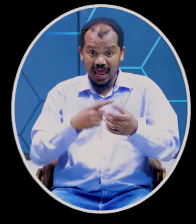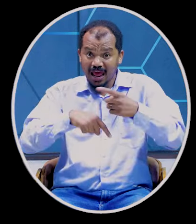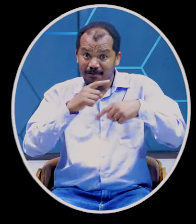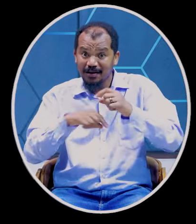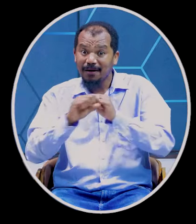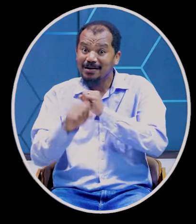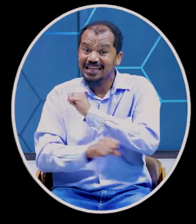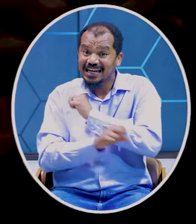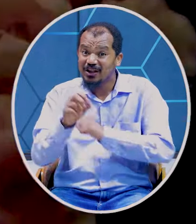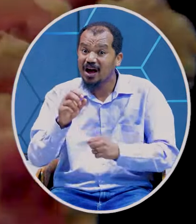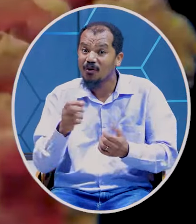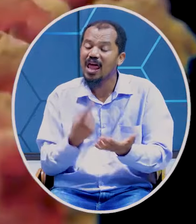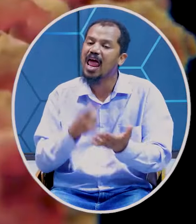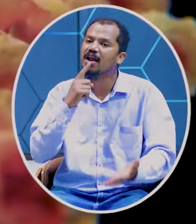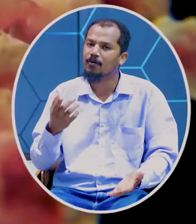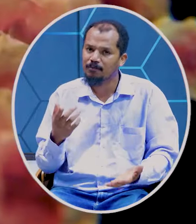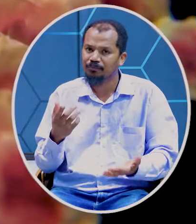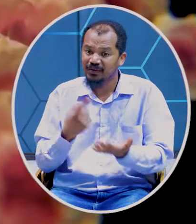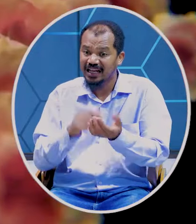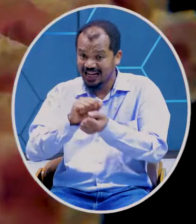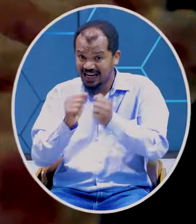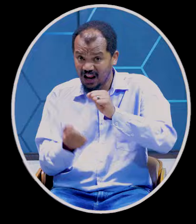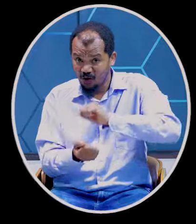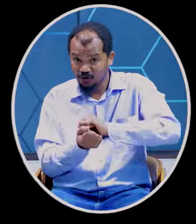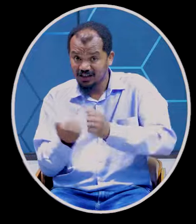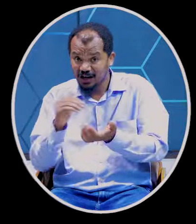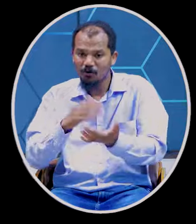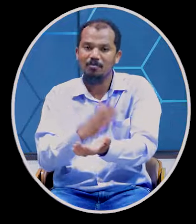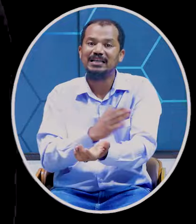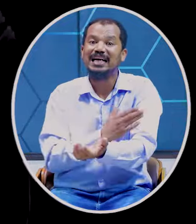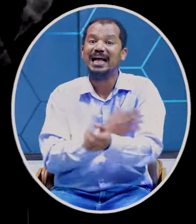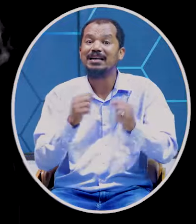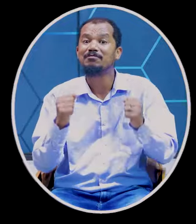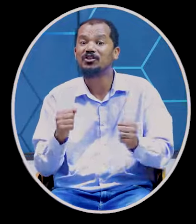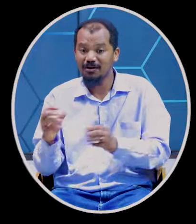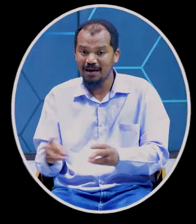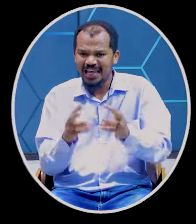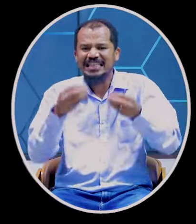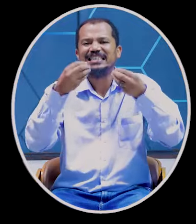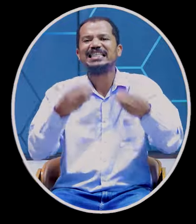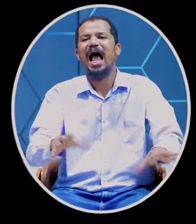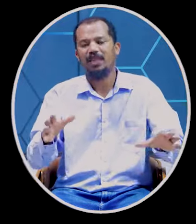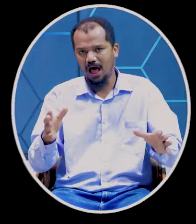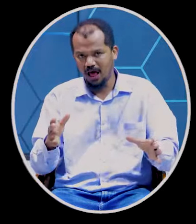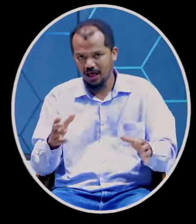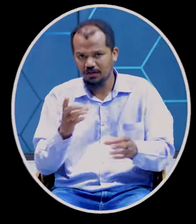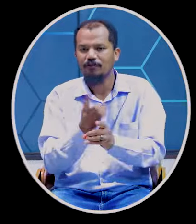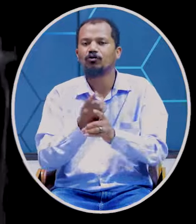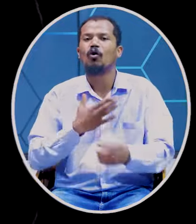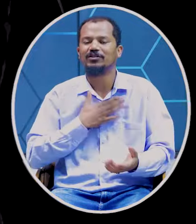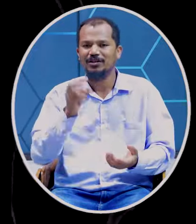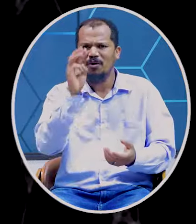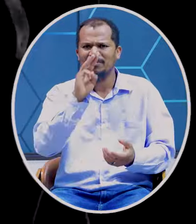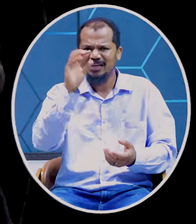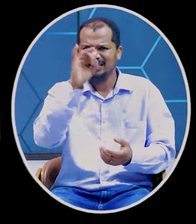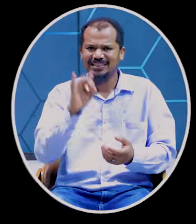ይሄ ግን የሚመጣው ቤዚካሊ ወይም መሰረቱ ይሄ ነው ያዛ መለወጥ ያ መለወጥ ደግሞ ሊያስተካክልበት የሚችል መንገድ ሲያጣ ነው ተፈጥሯችን ማለት ነው